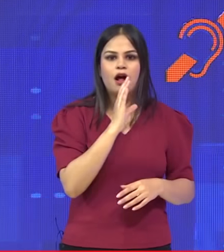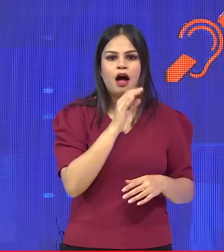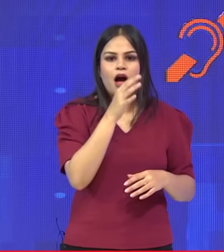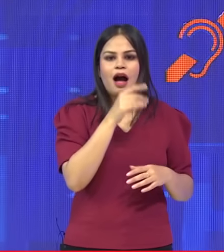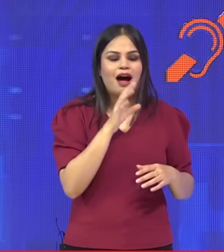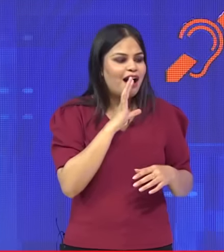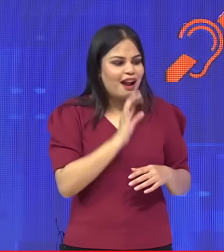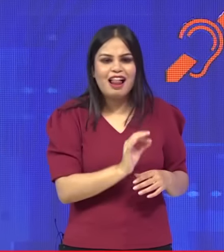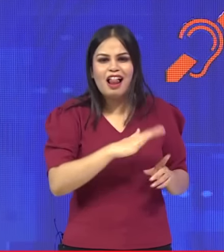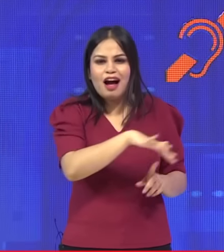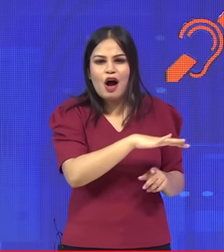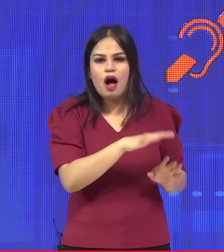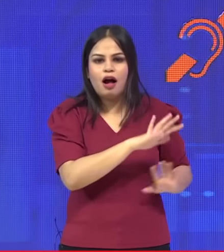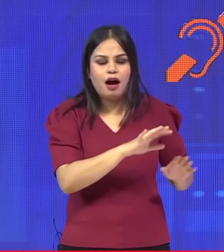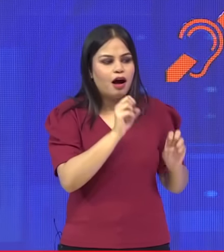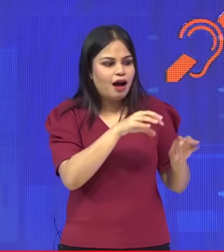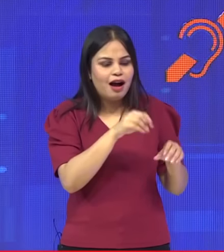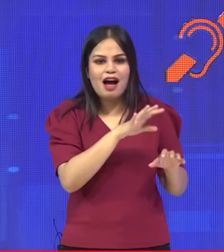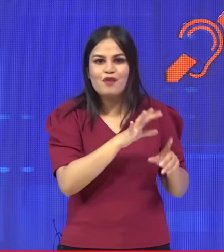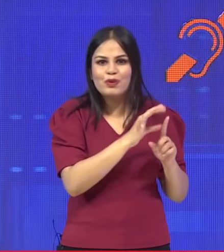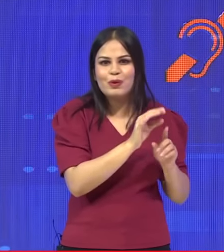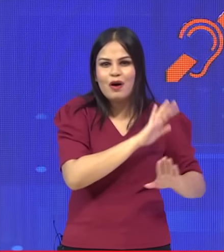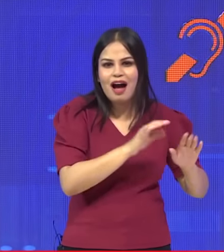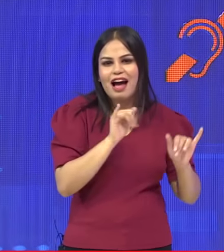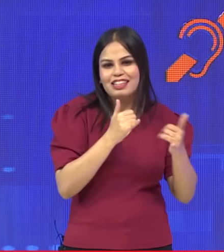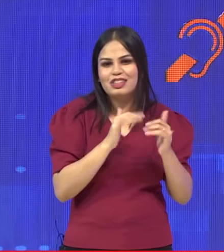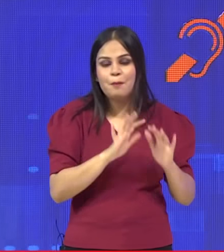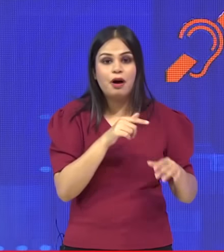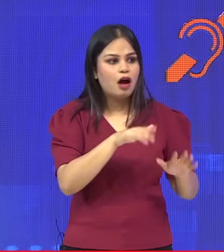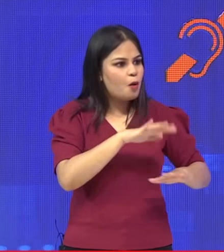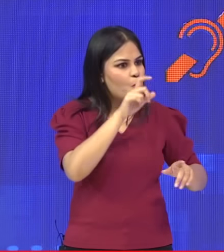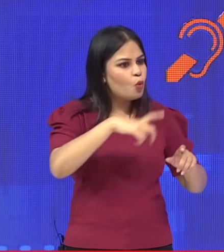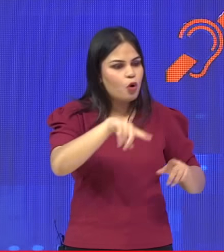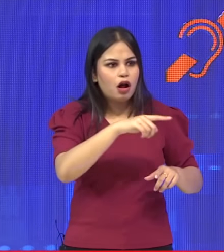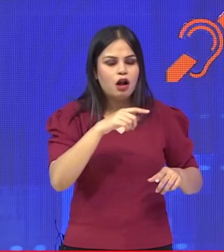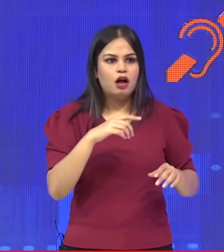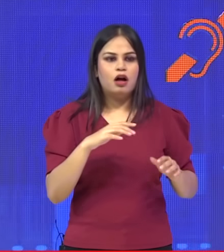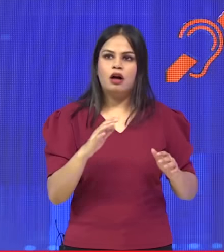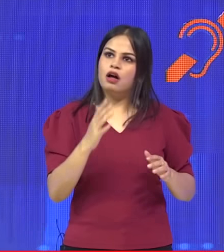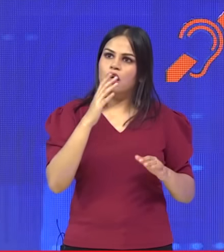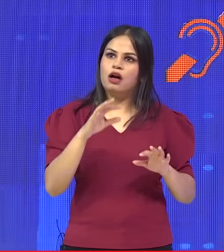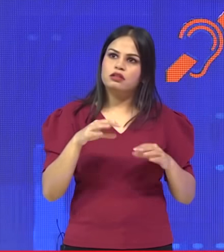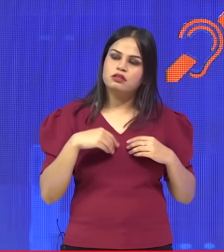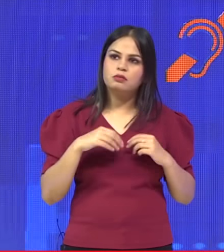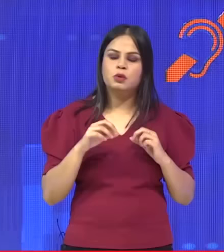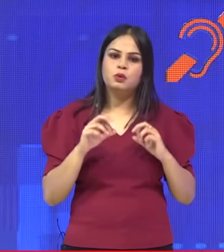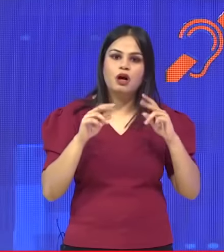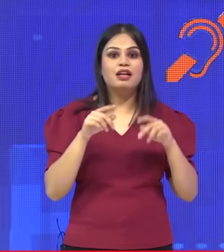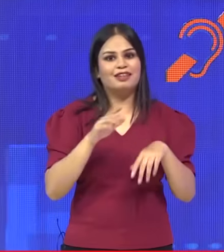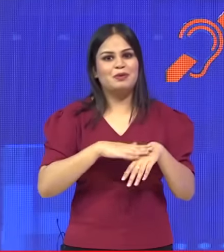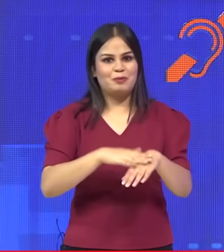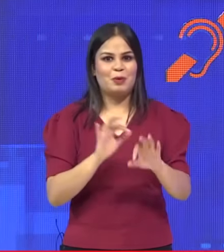की सब उसके अंदर कन्वेंस हो गए भागने की कोशिश में थे सर्विस एक्सपीरियंस